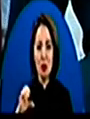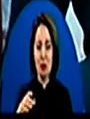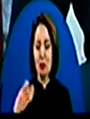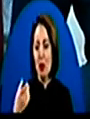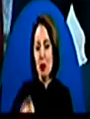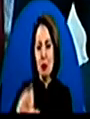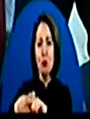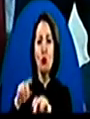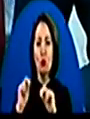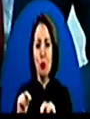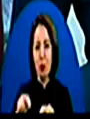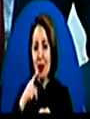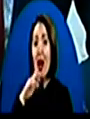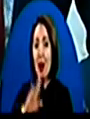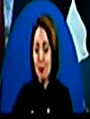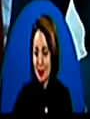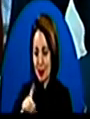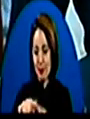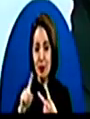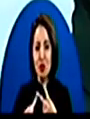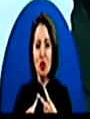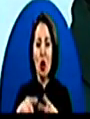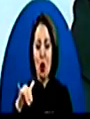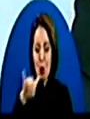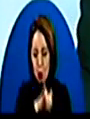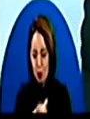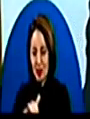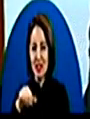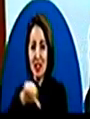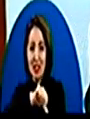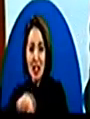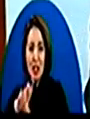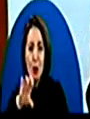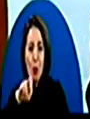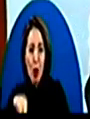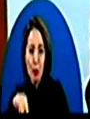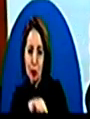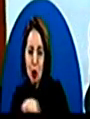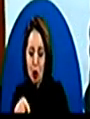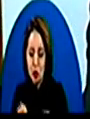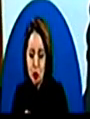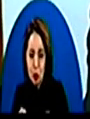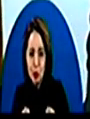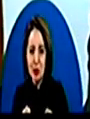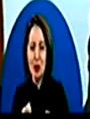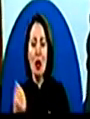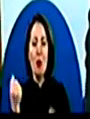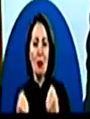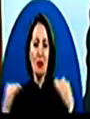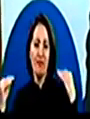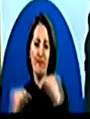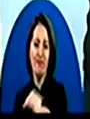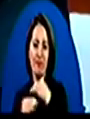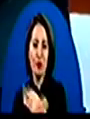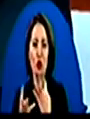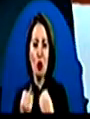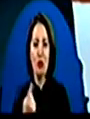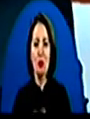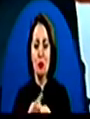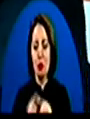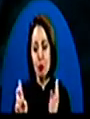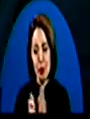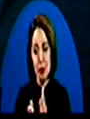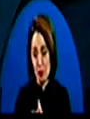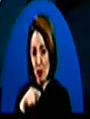амлаж байна. Ор нутгийн төвшин тодорхойлбол хоёр орны хилийн боомт хооронд зохицуулт хийснээр тээвэрлэлтийн тоог нэмэгдүүлэх боломжтой гэсэн юм.